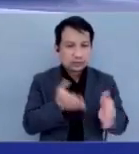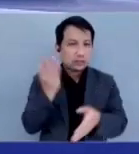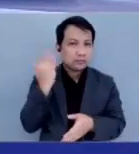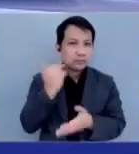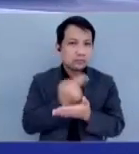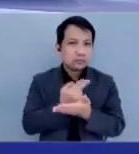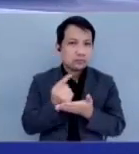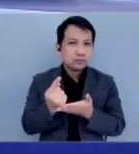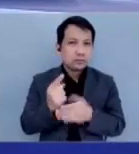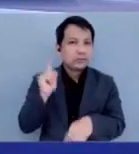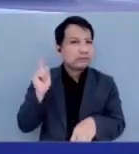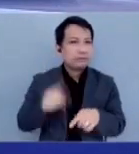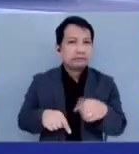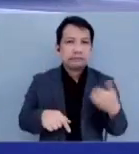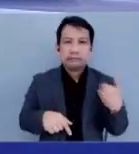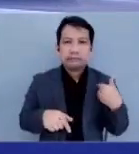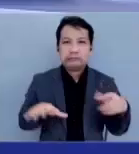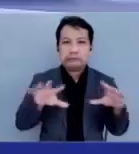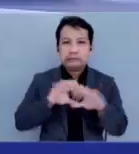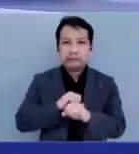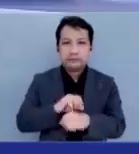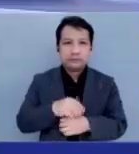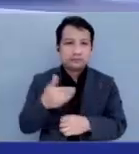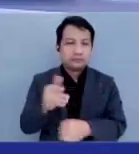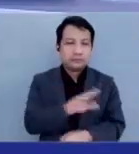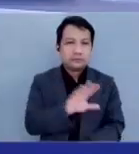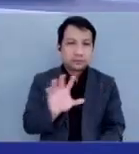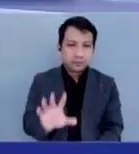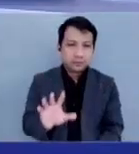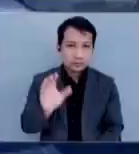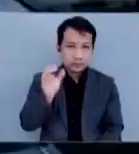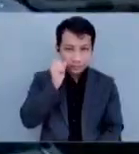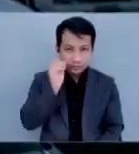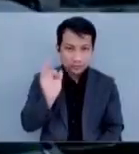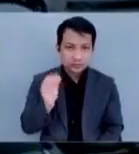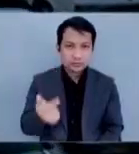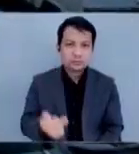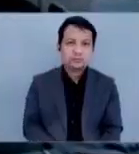Pero hindi po natapos. Nasa front end balitang yan si Shaila Francisco.